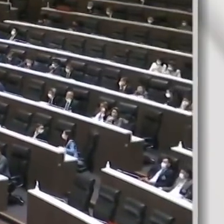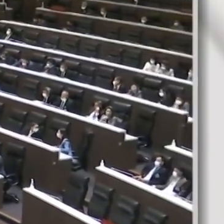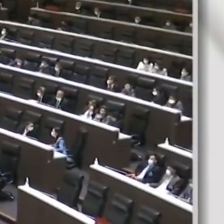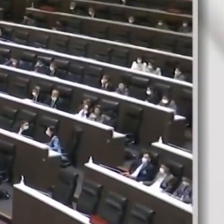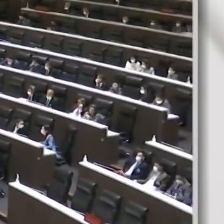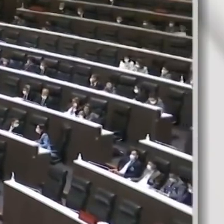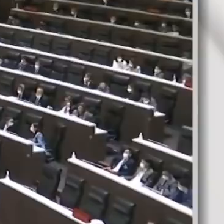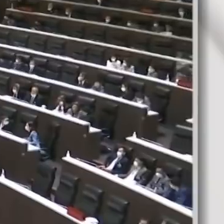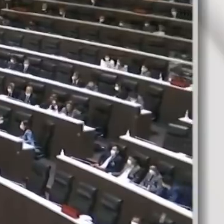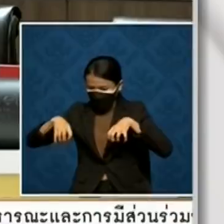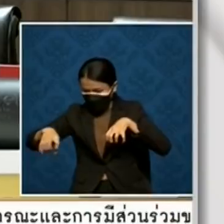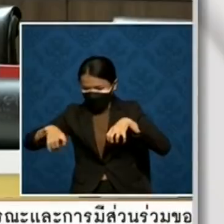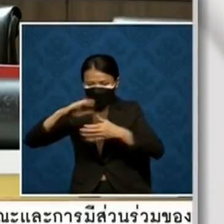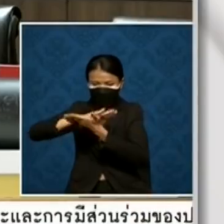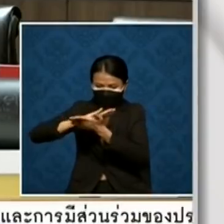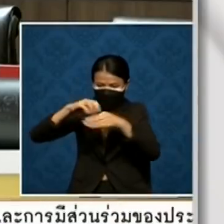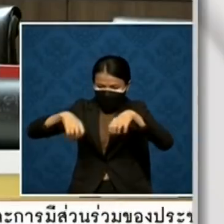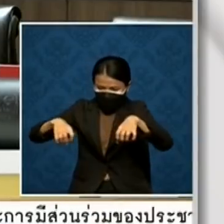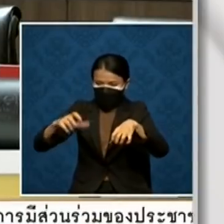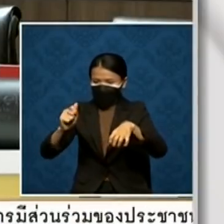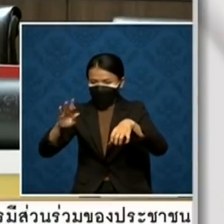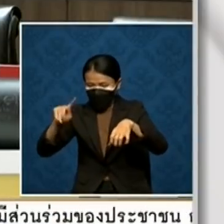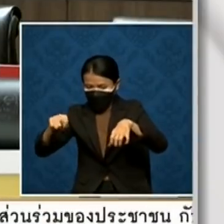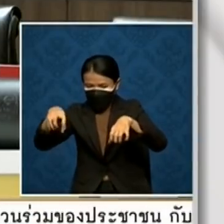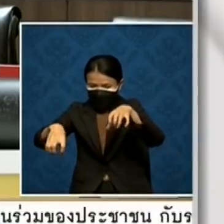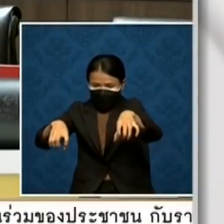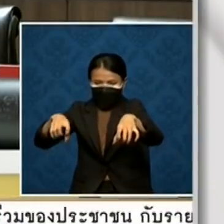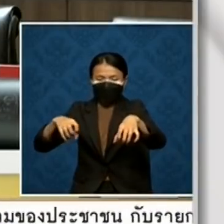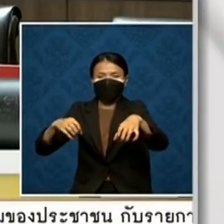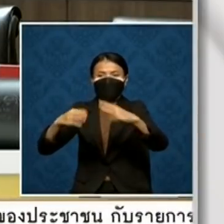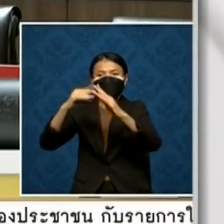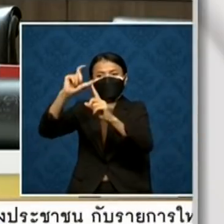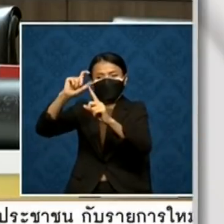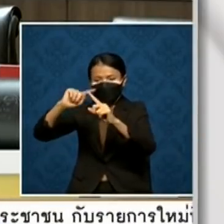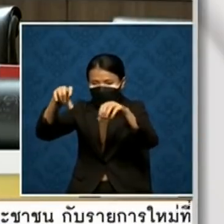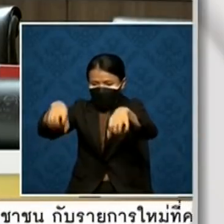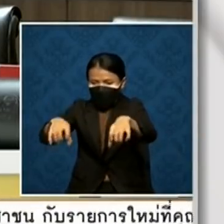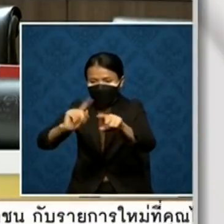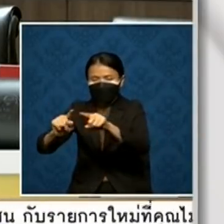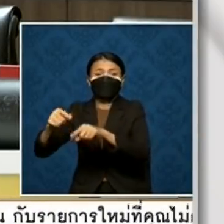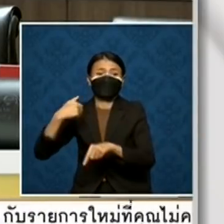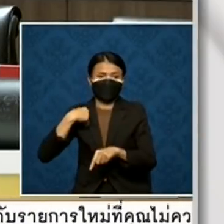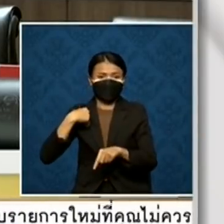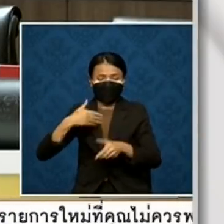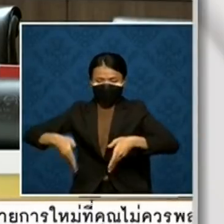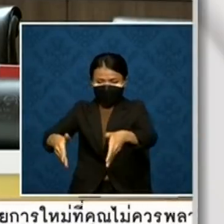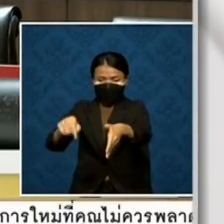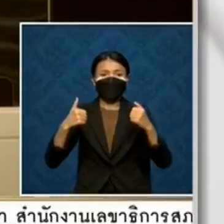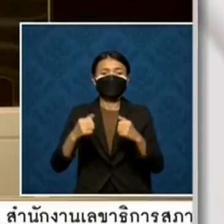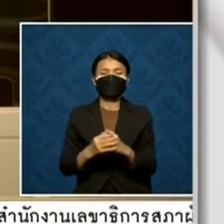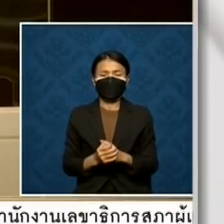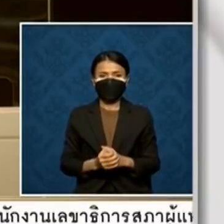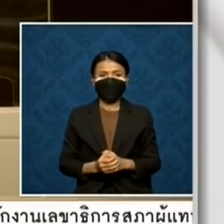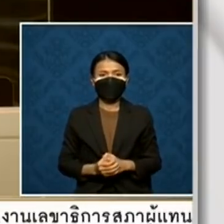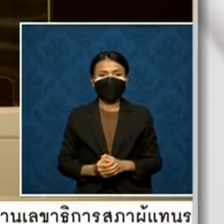าในหลายสัปดาห์ที่ผ่านมานะครับเป็นมติที่ออกมาจากเป็นข้อสรุปออกมาจากพรรคร่วมนะ